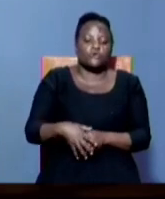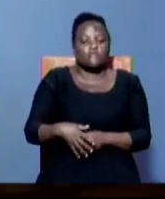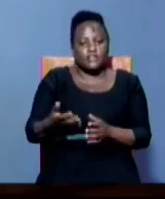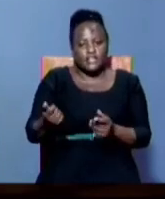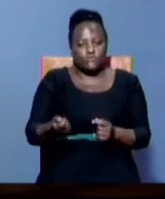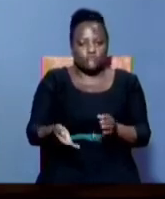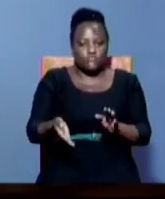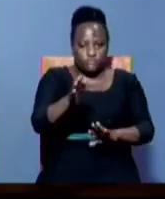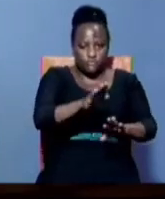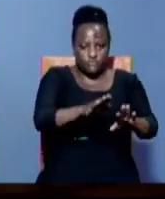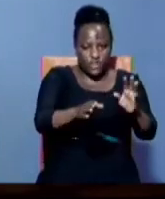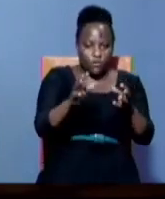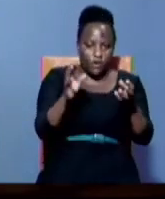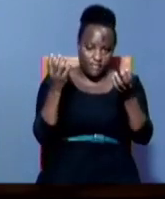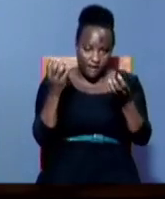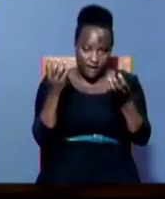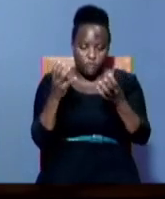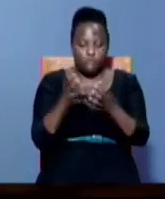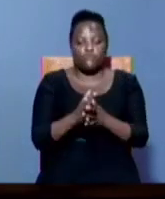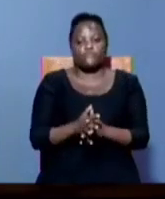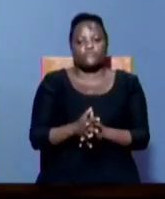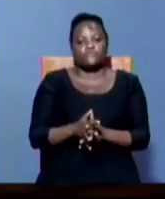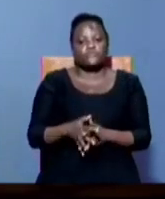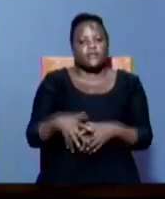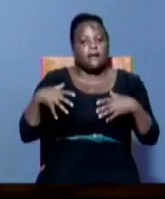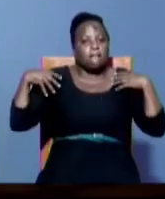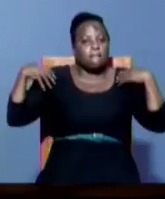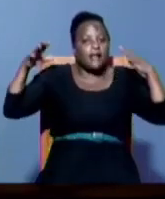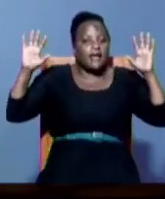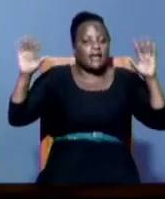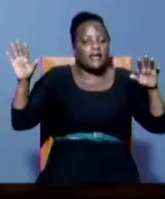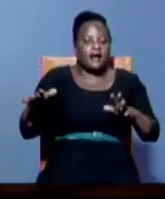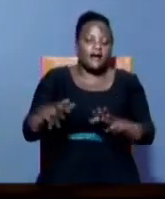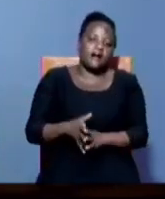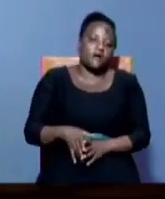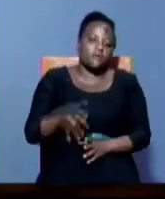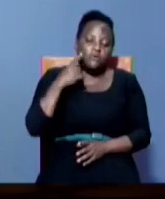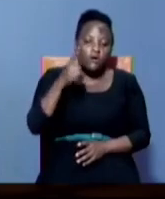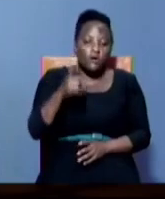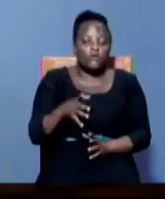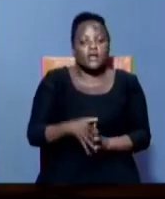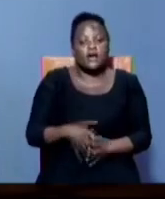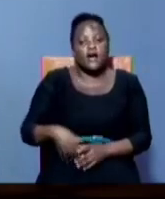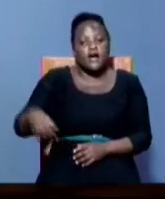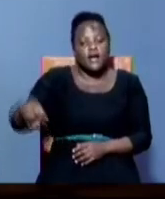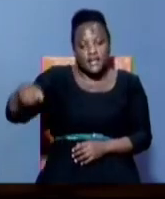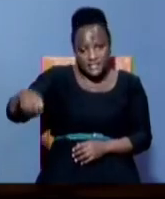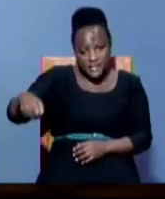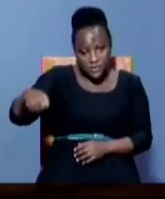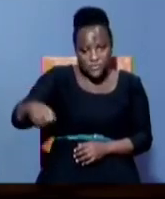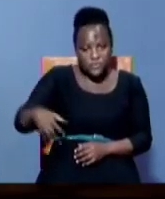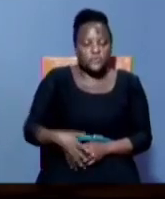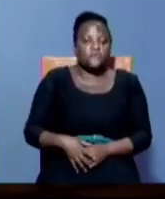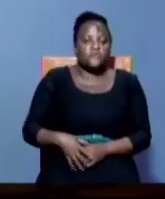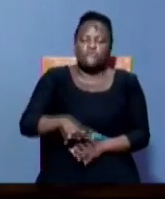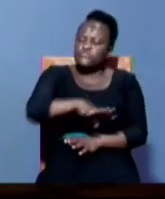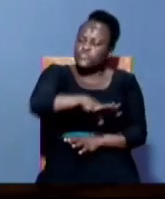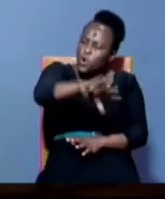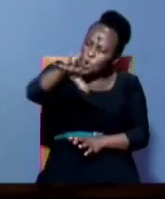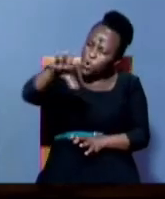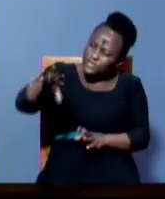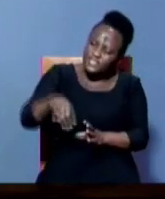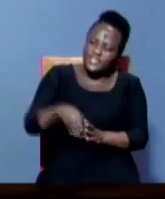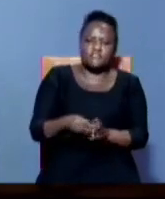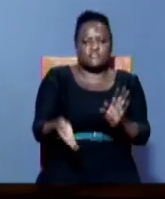kitu ilikuwa ni dhahabu. Makerubi unayaona juu amenyanyua mbawa zake, na hilo sanduku lenyewe na ile ya kubebea, vyote